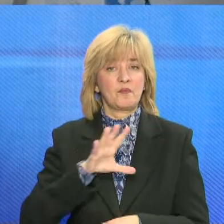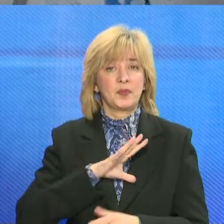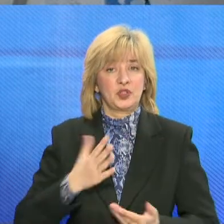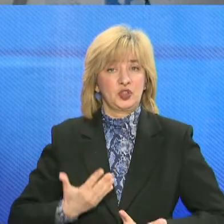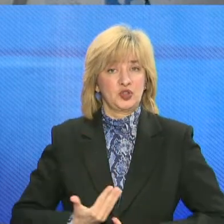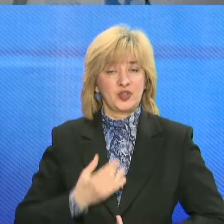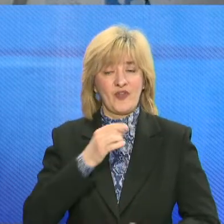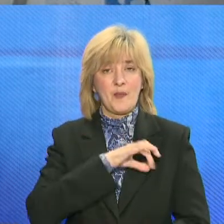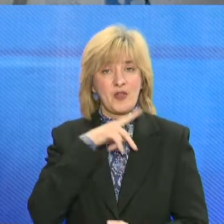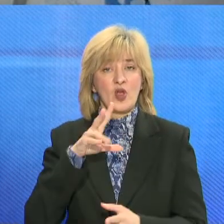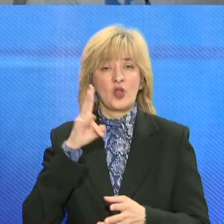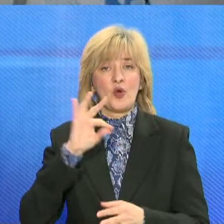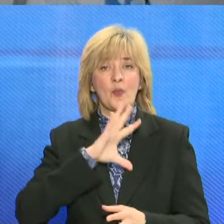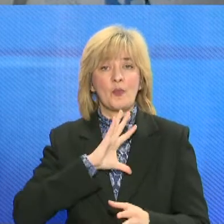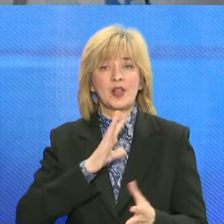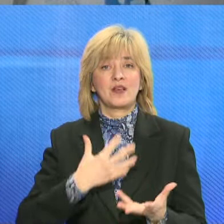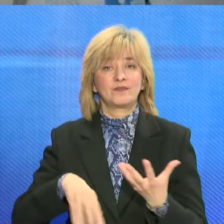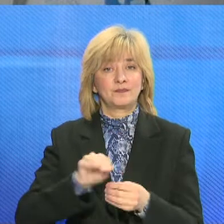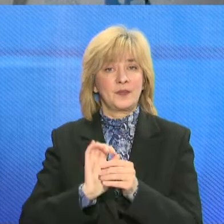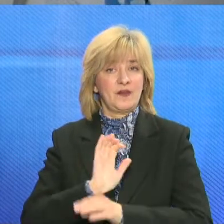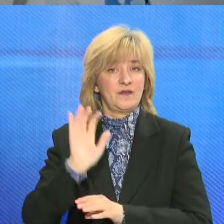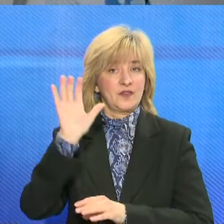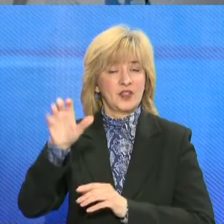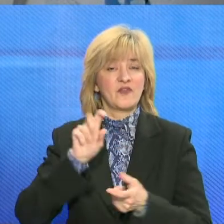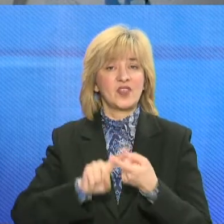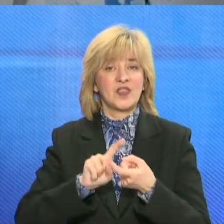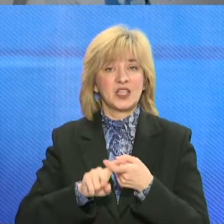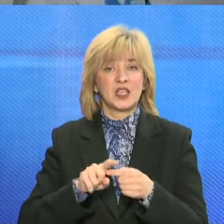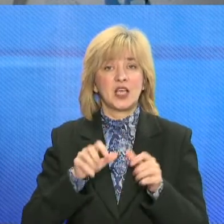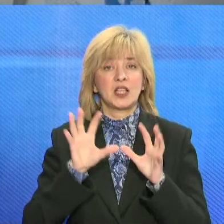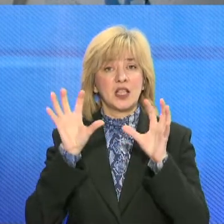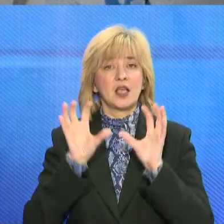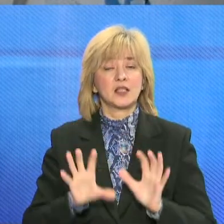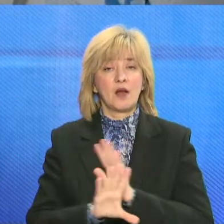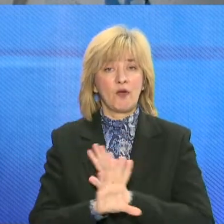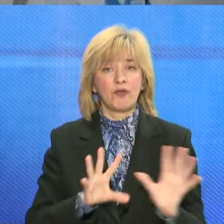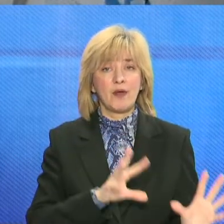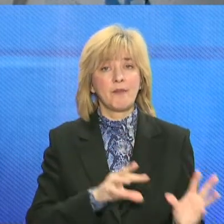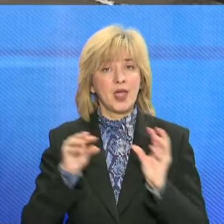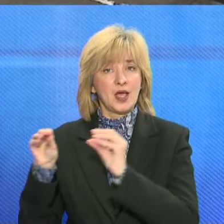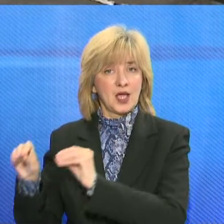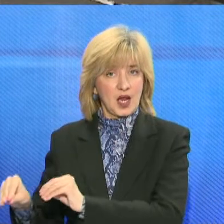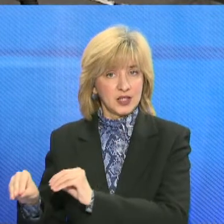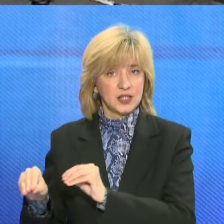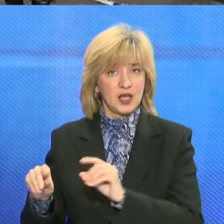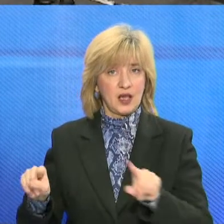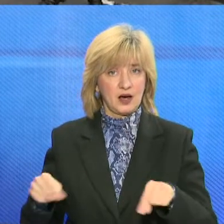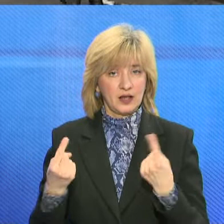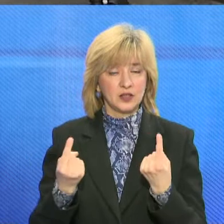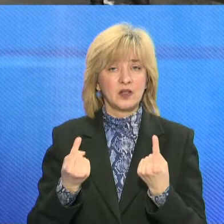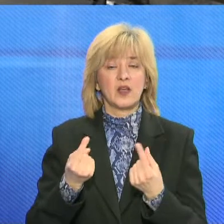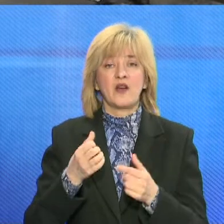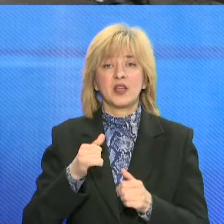аднак быў дэпартаваны з краіны з-за дачынення да арганізацыі нелегальнай міграцыі. За спробу парушэння дзяржаўнай мяжы у